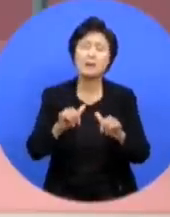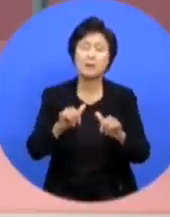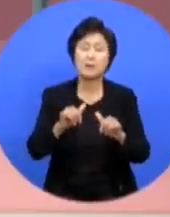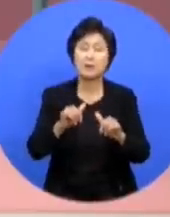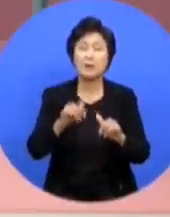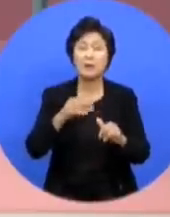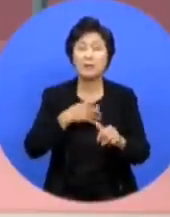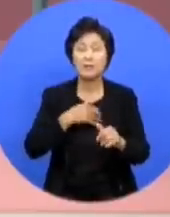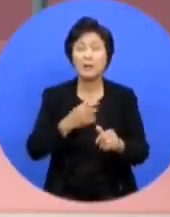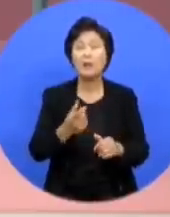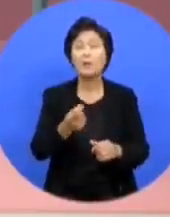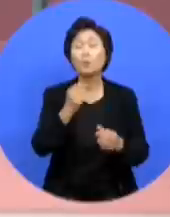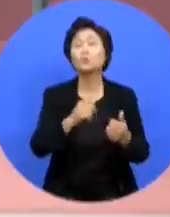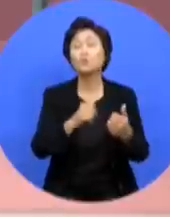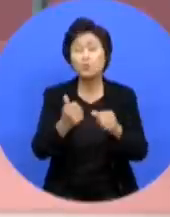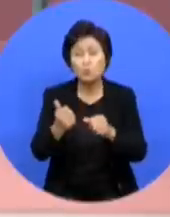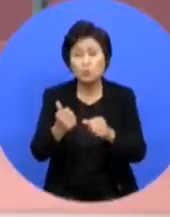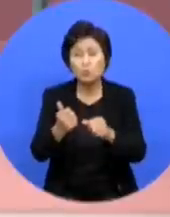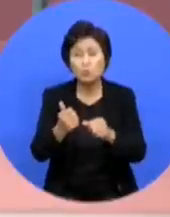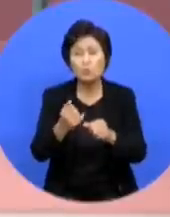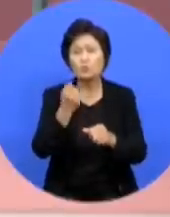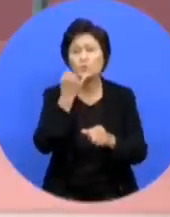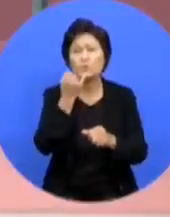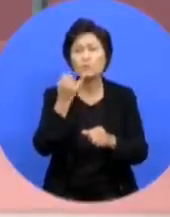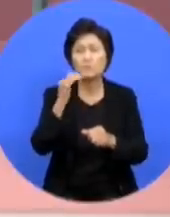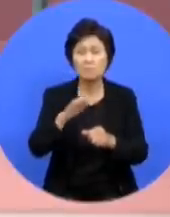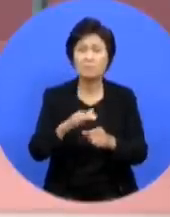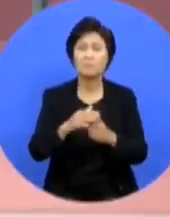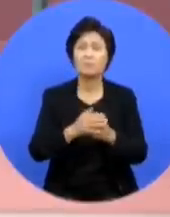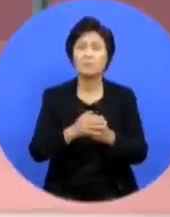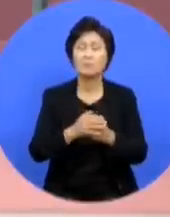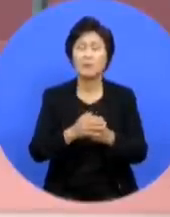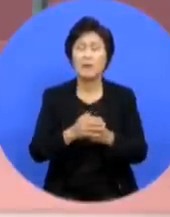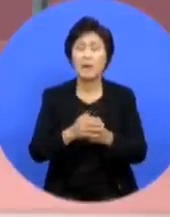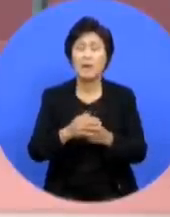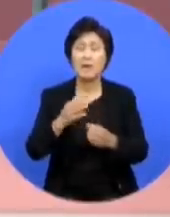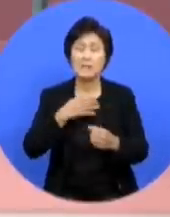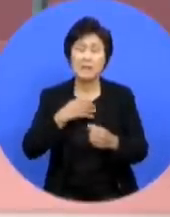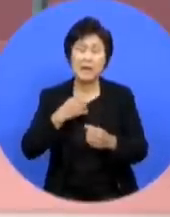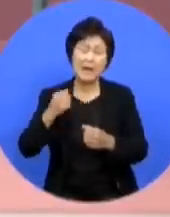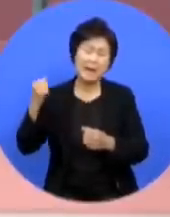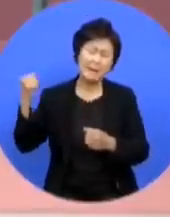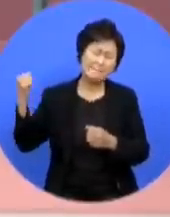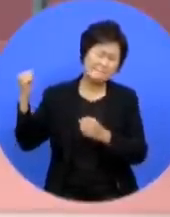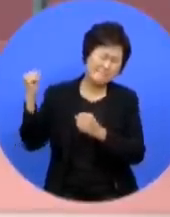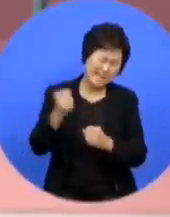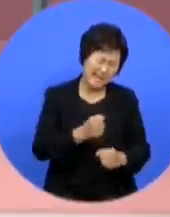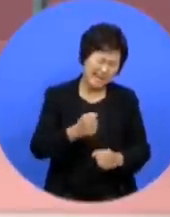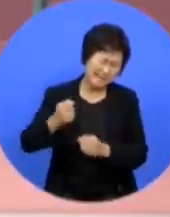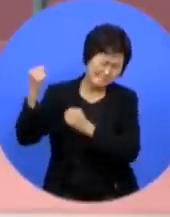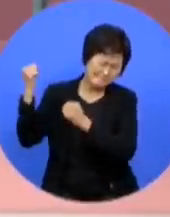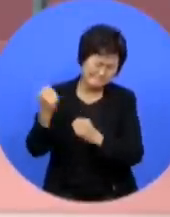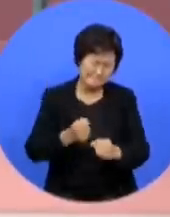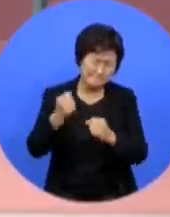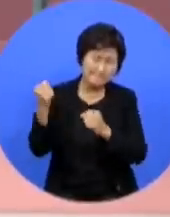차라리 맞을 때는 괜찮은데 맞기 전에 여기를 때린다고 하는 그 공포감이